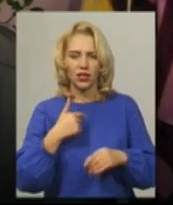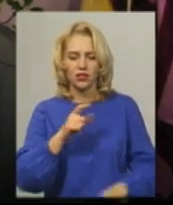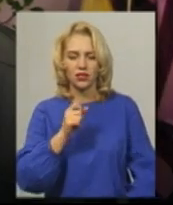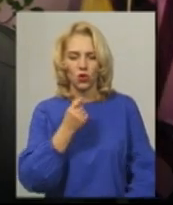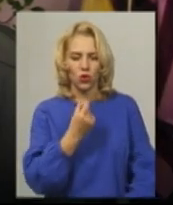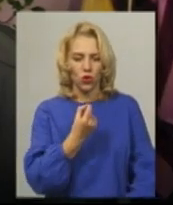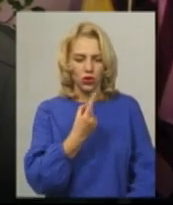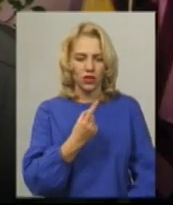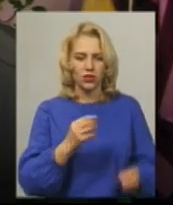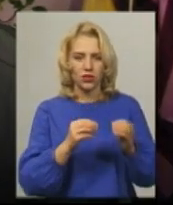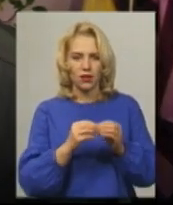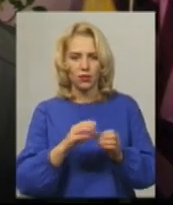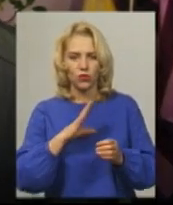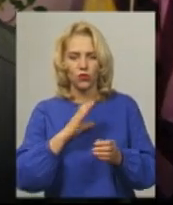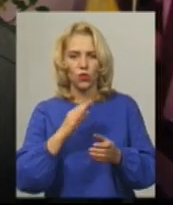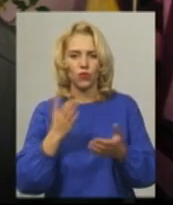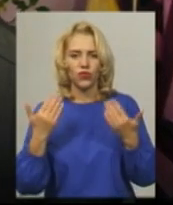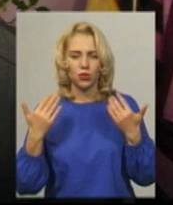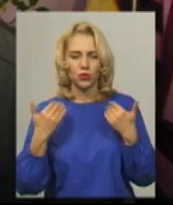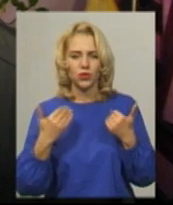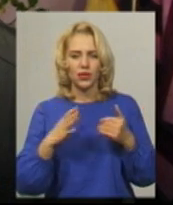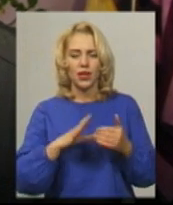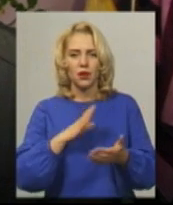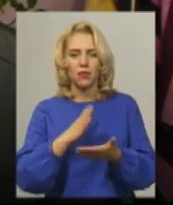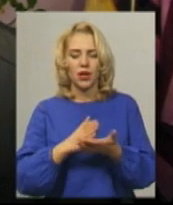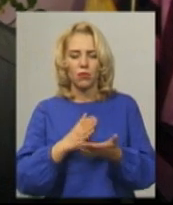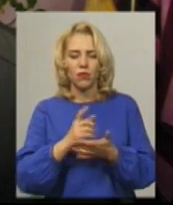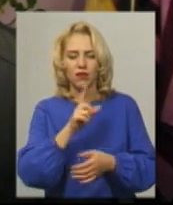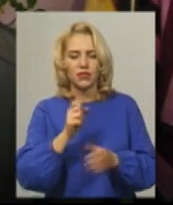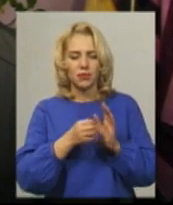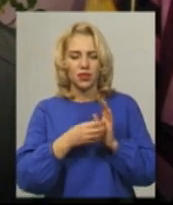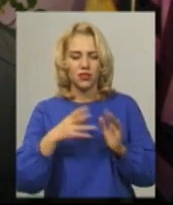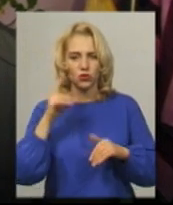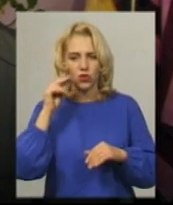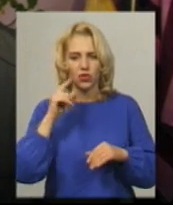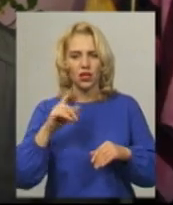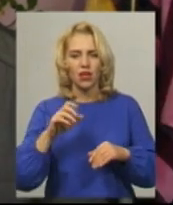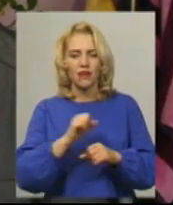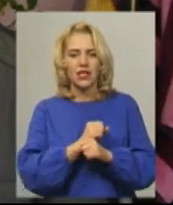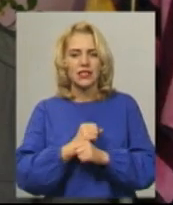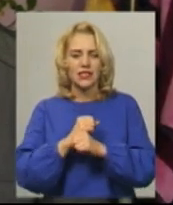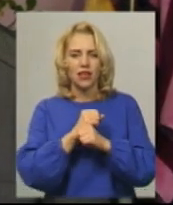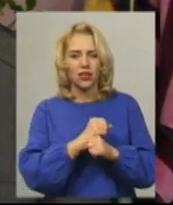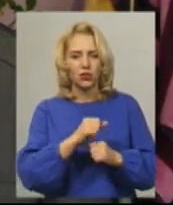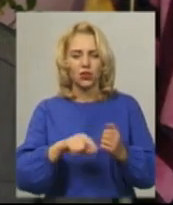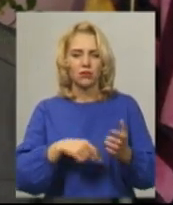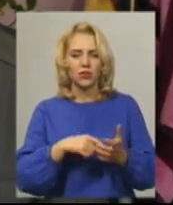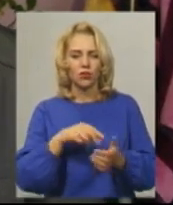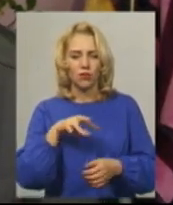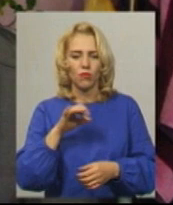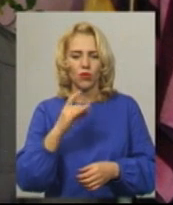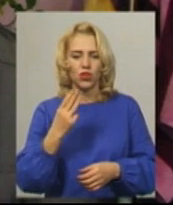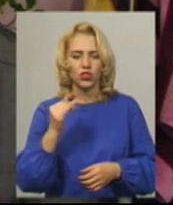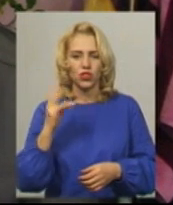знаходився у відпустці і перебував з 15-го числа в санаторії в місті Морщині, санаторії